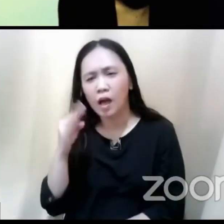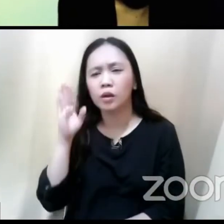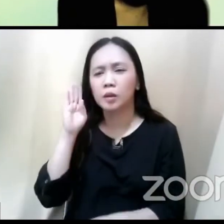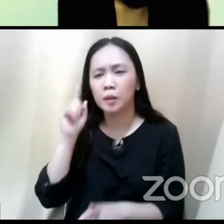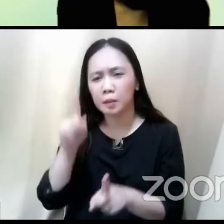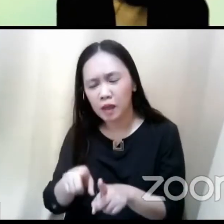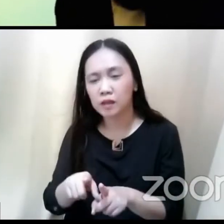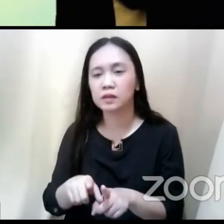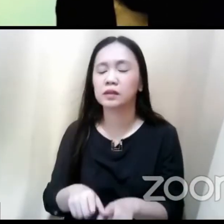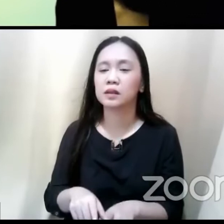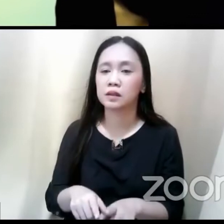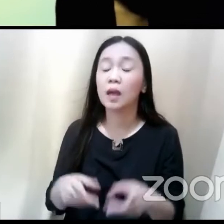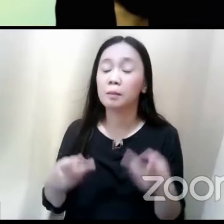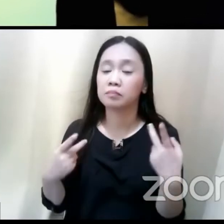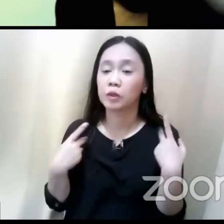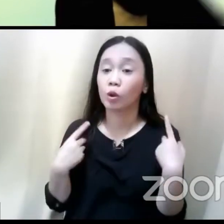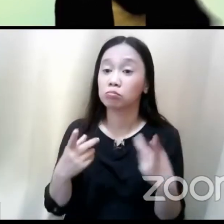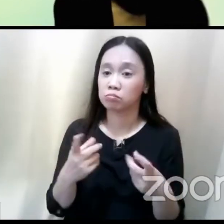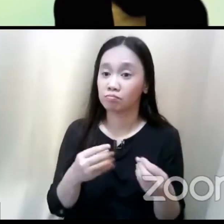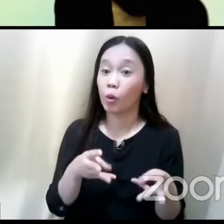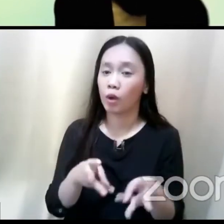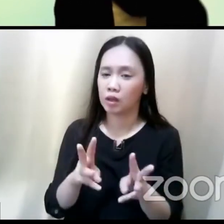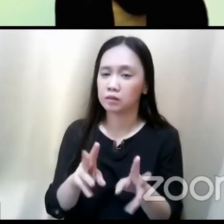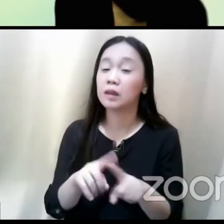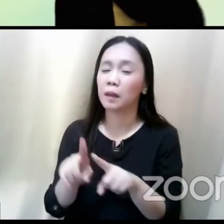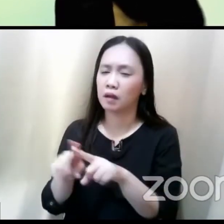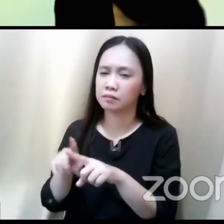So ganun yung mga approach. So lahat yan